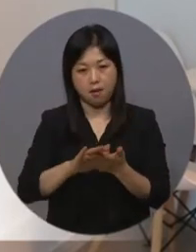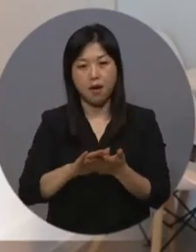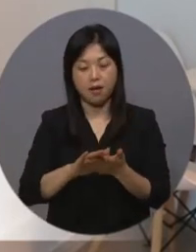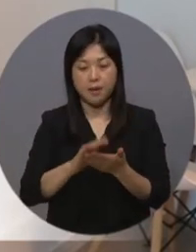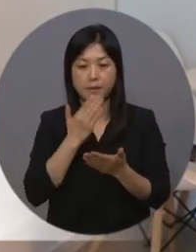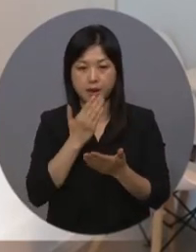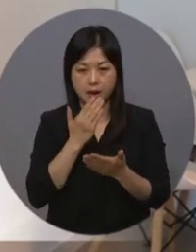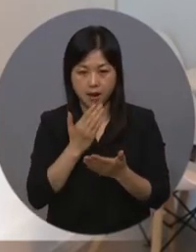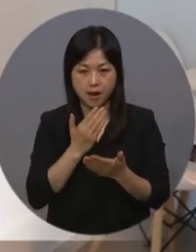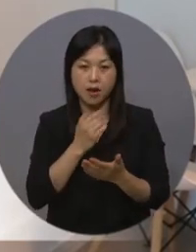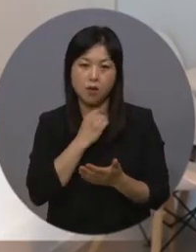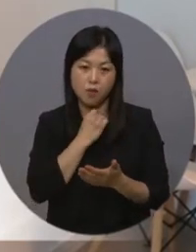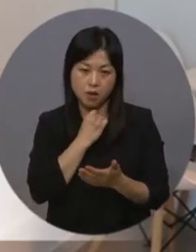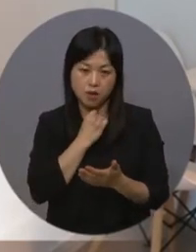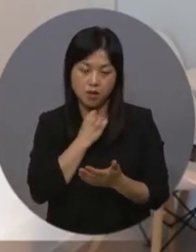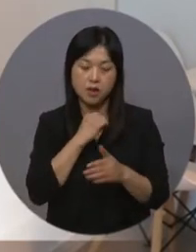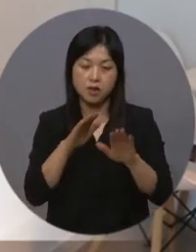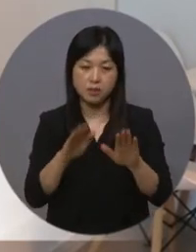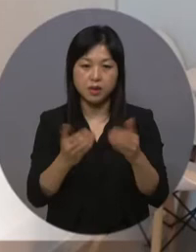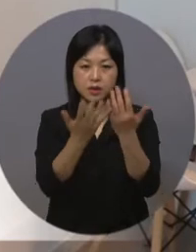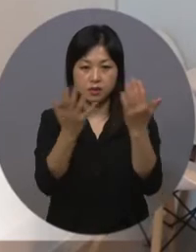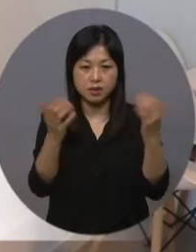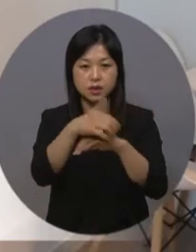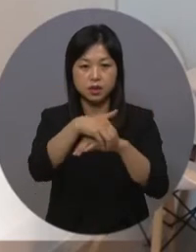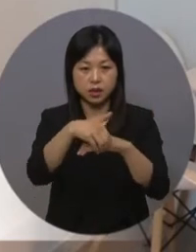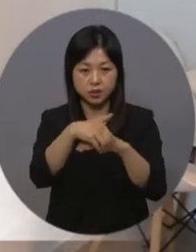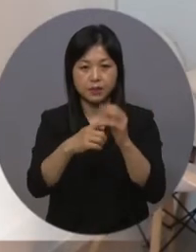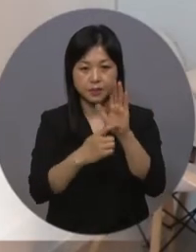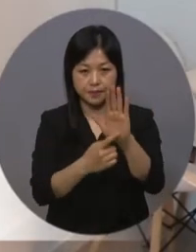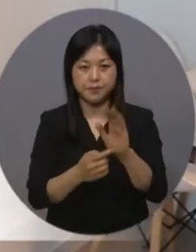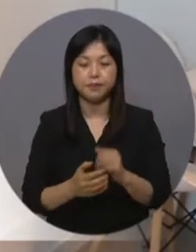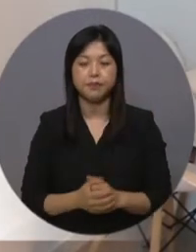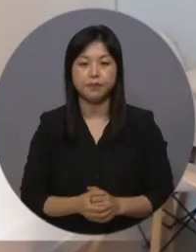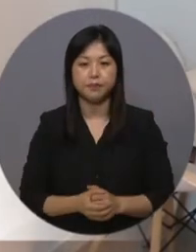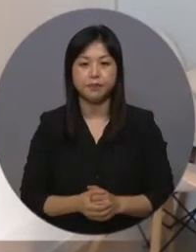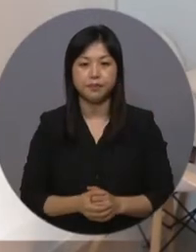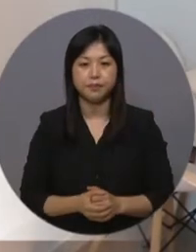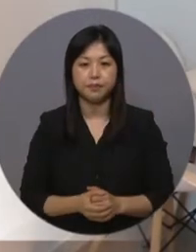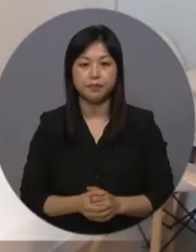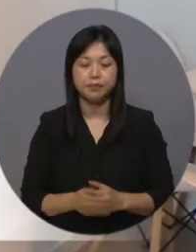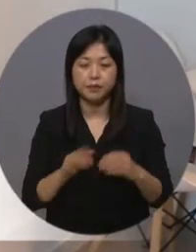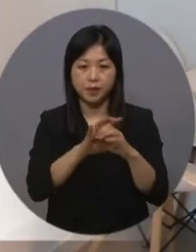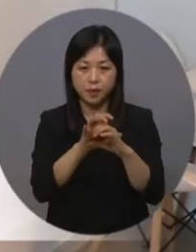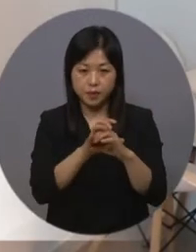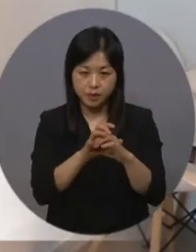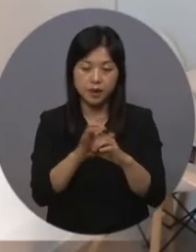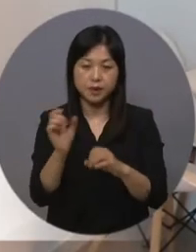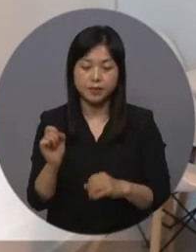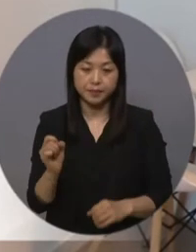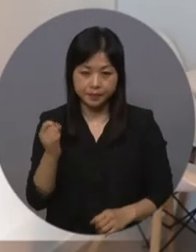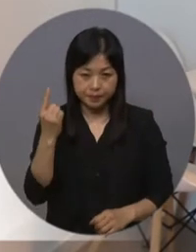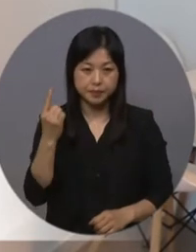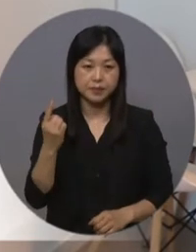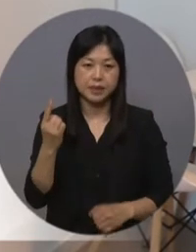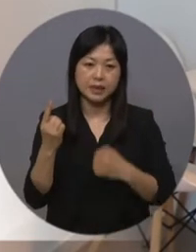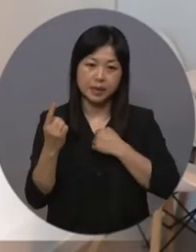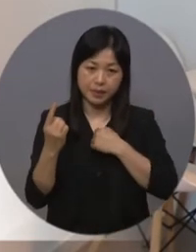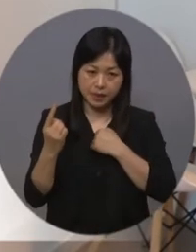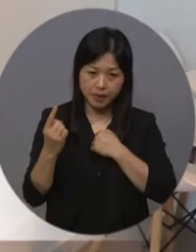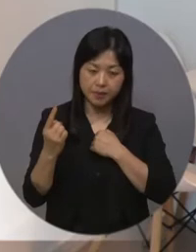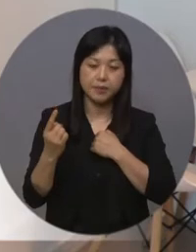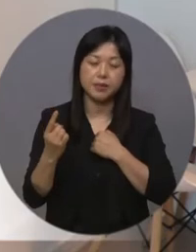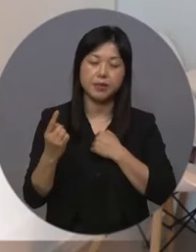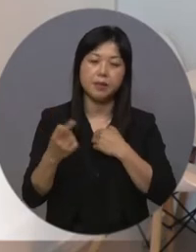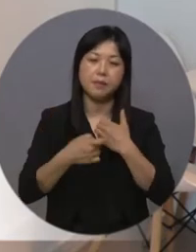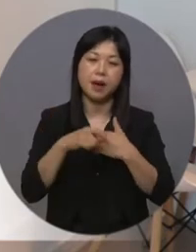되었으면 하는 바람으로 이번 전시를 기억하게 되었습니다. 코로나로 인해 답답했던 마음을